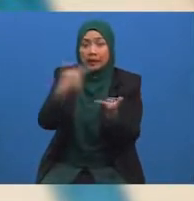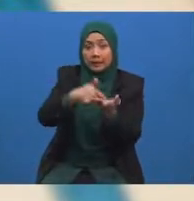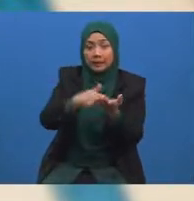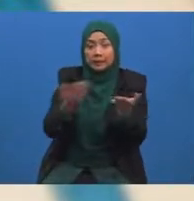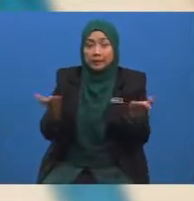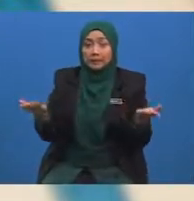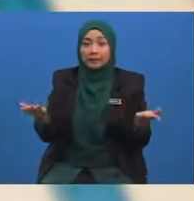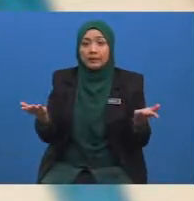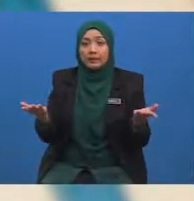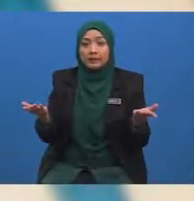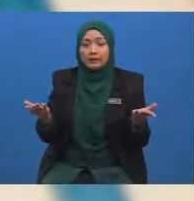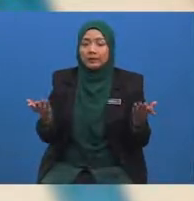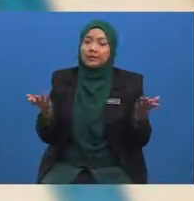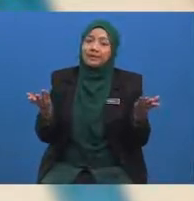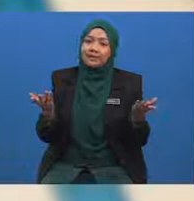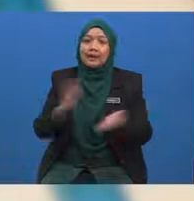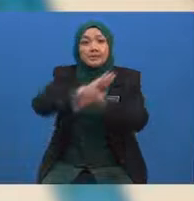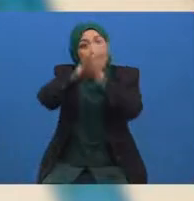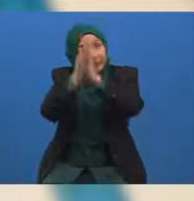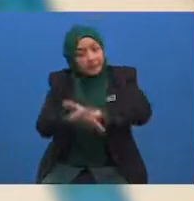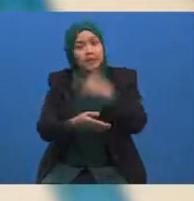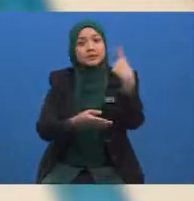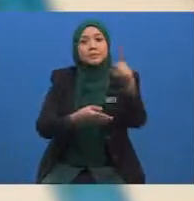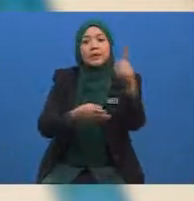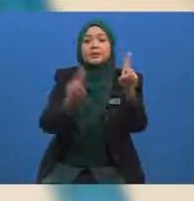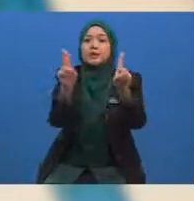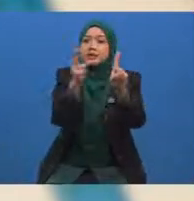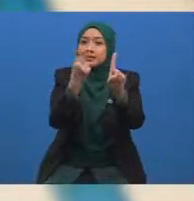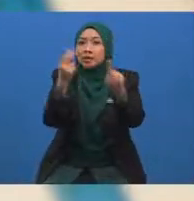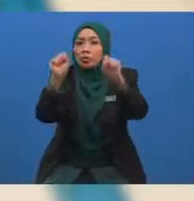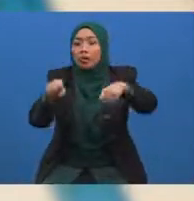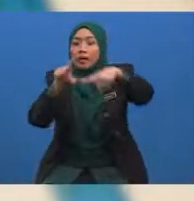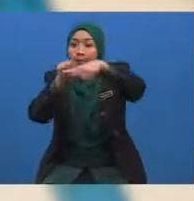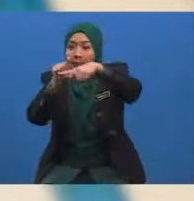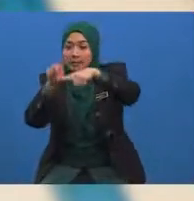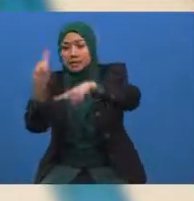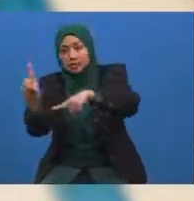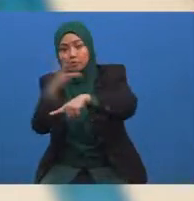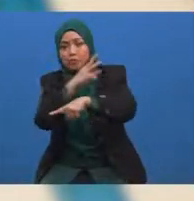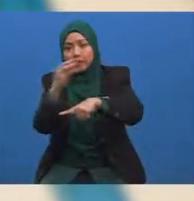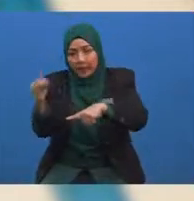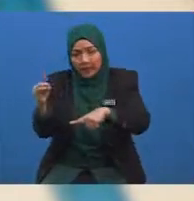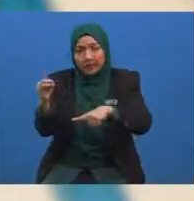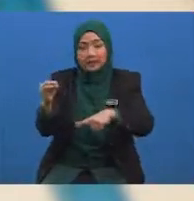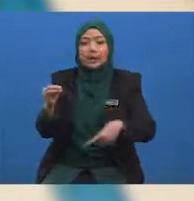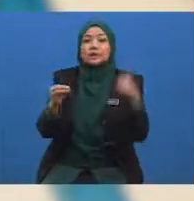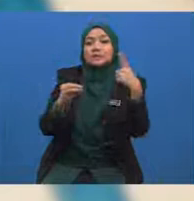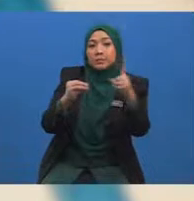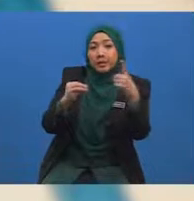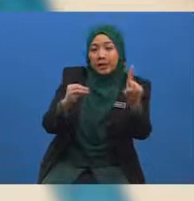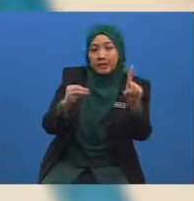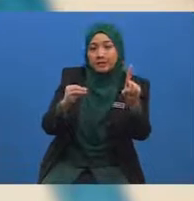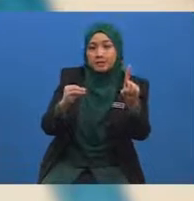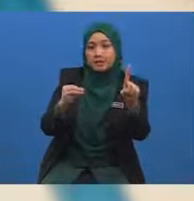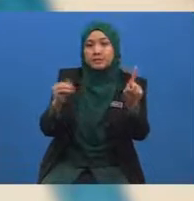11 hanya boleh dibahagi dengan 1 dan 11, iaitu 2